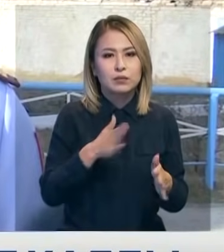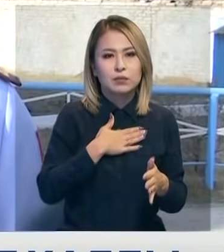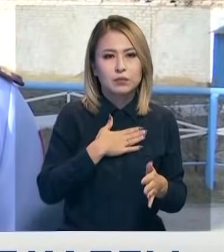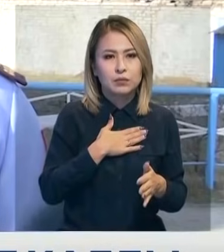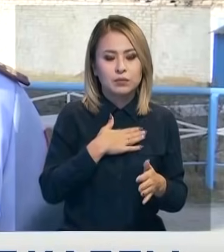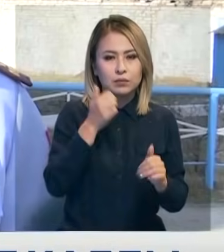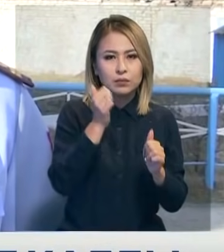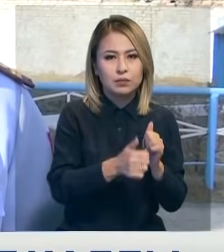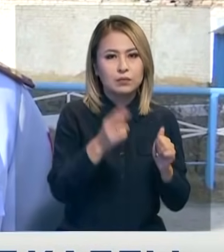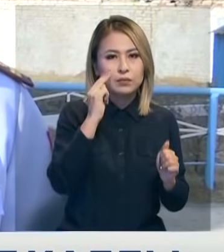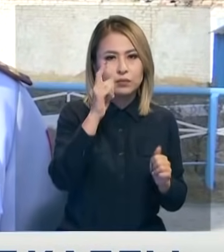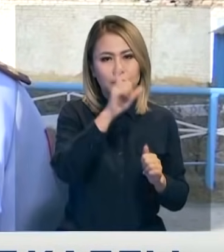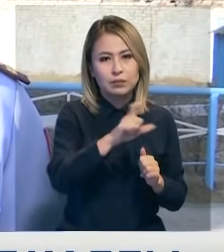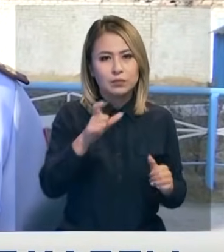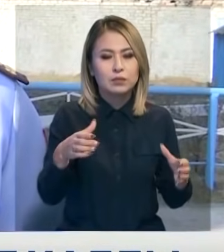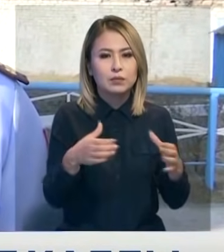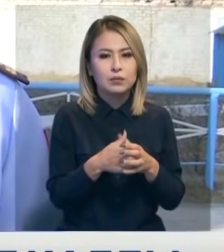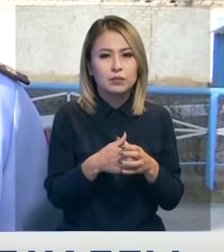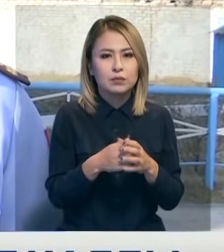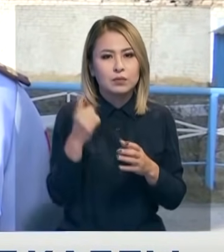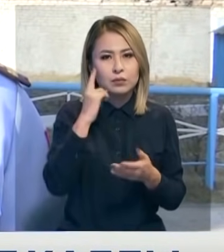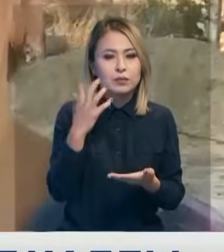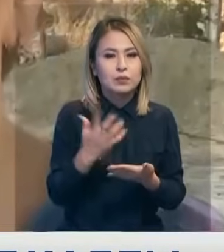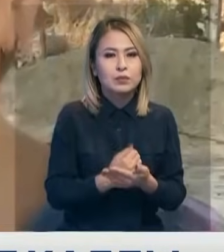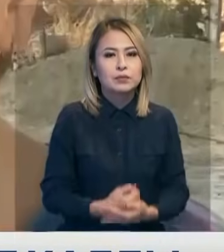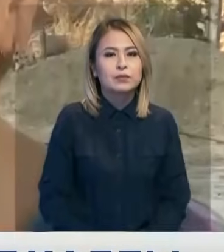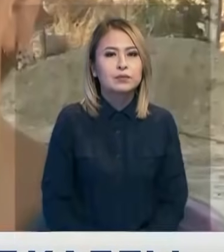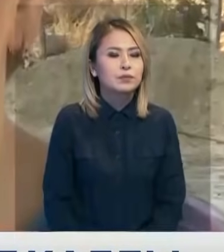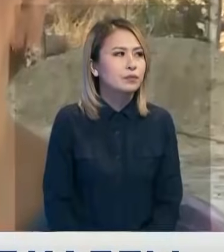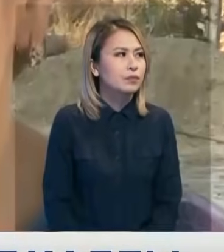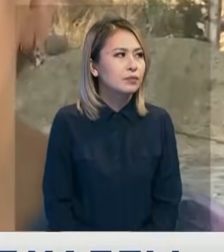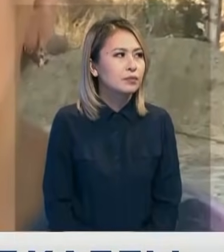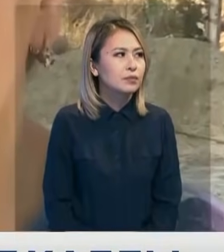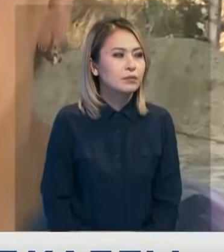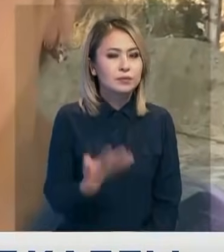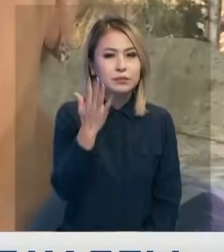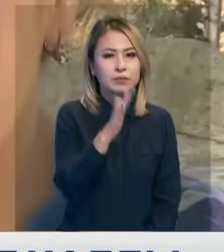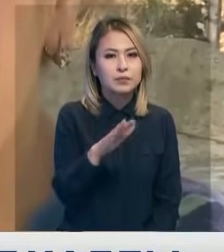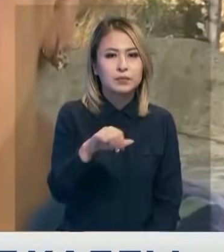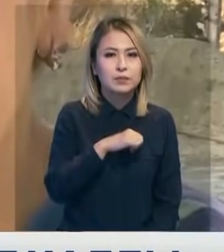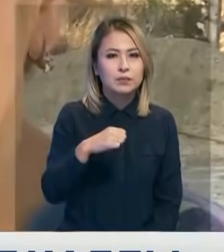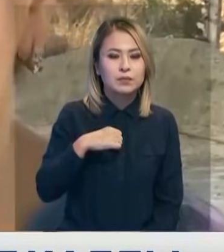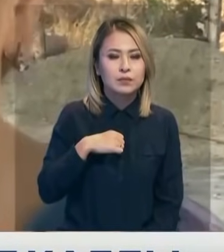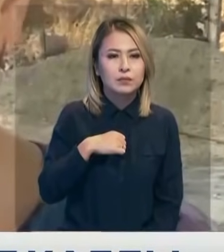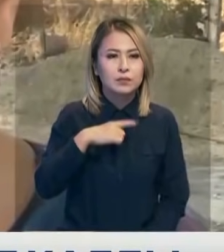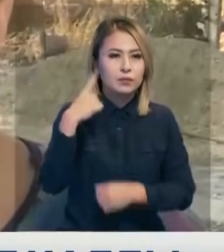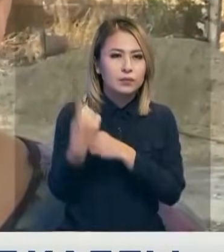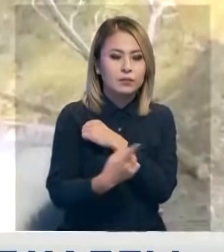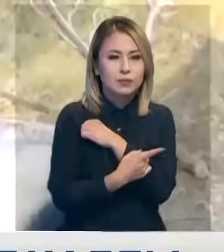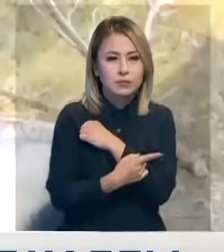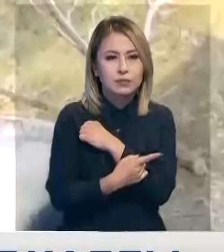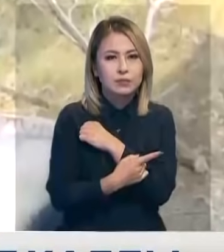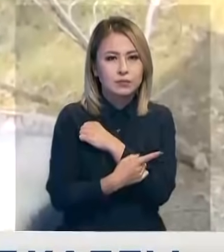орнымда әр ер азамат жаңағы адамның қолынан келетін іс деп білемін. 5 ұлымыз бар, соның ішіндегі ең тәттіміз,